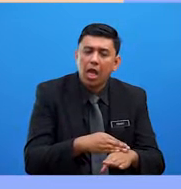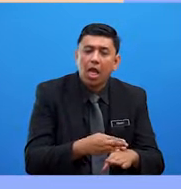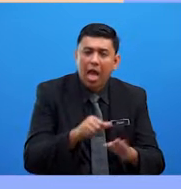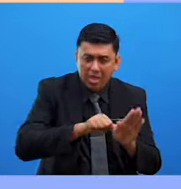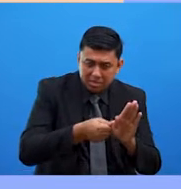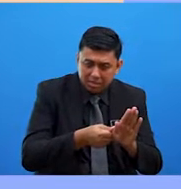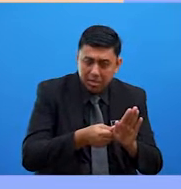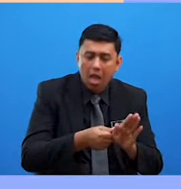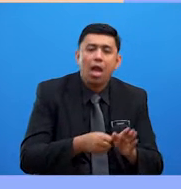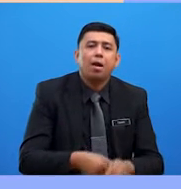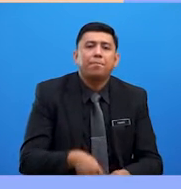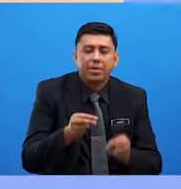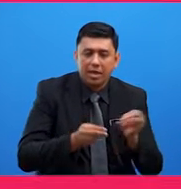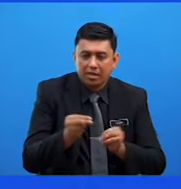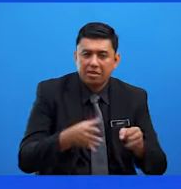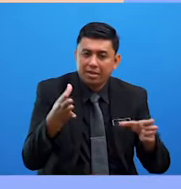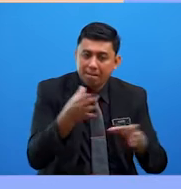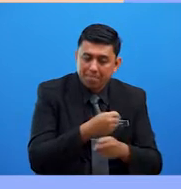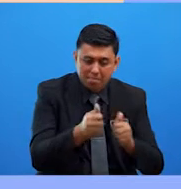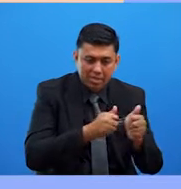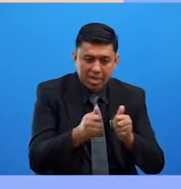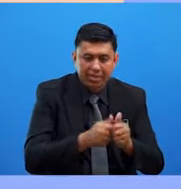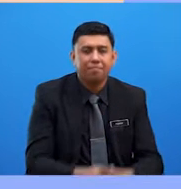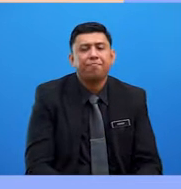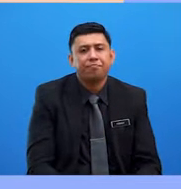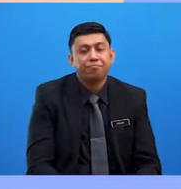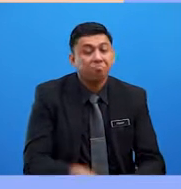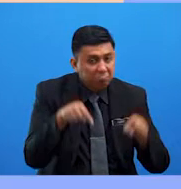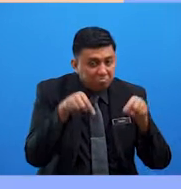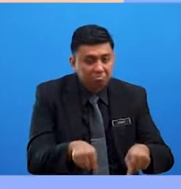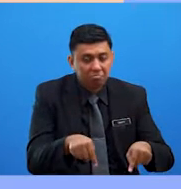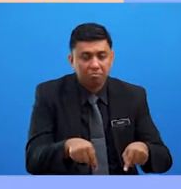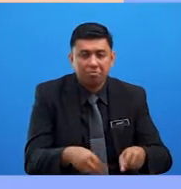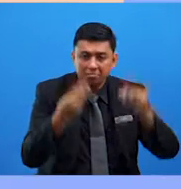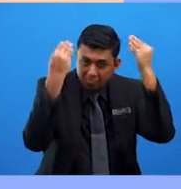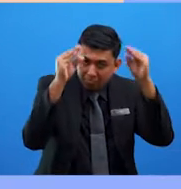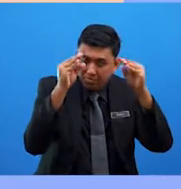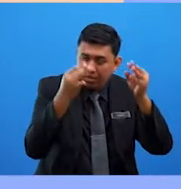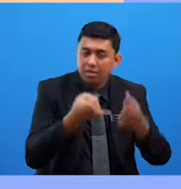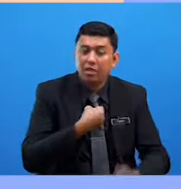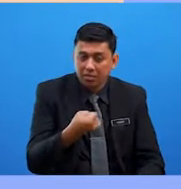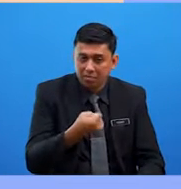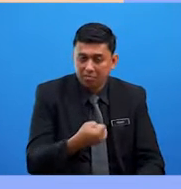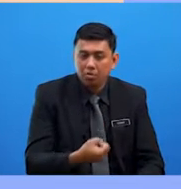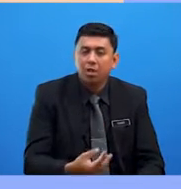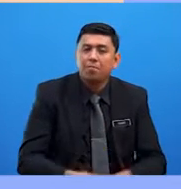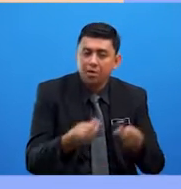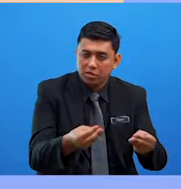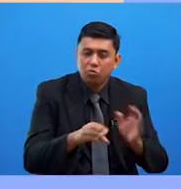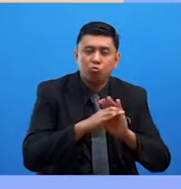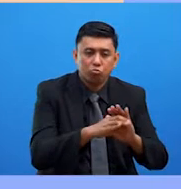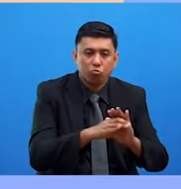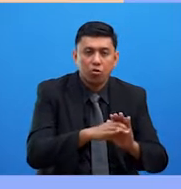dapat terus bersaing dalam pasaran. Baiklah pelajar semua, di sini cikgu ingin memberikan